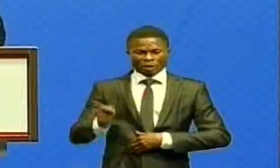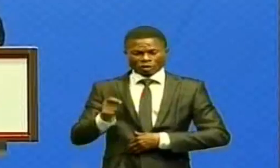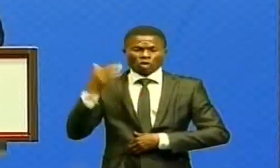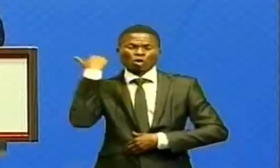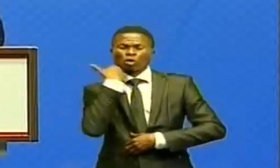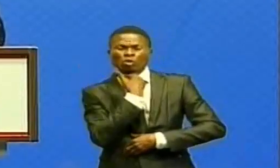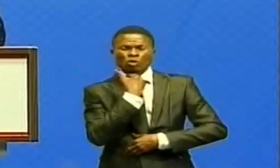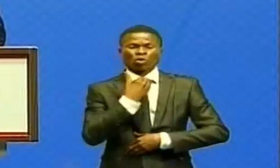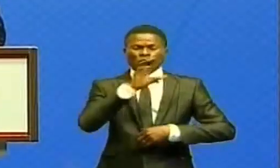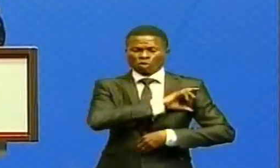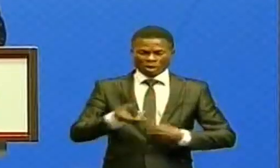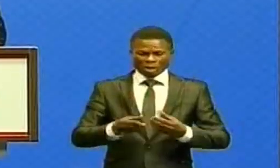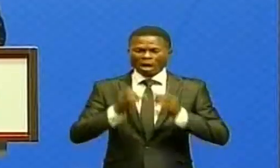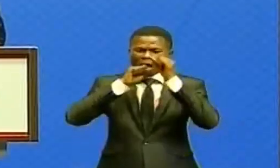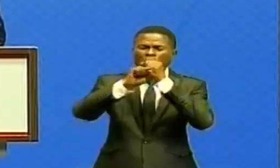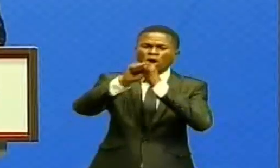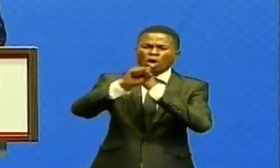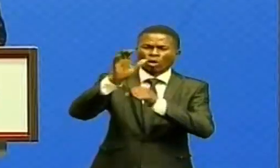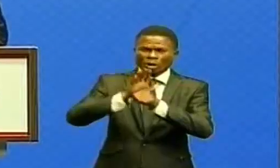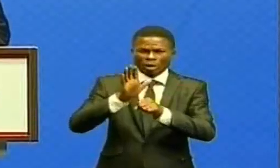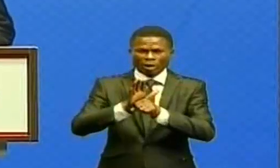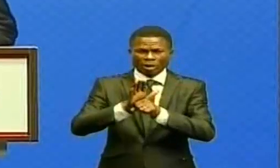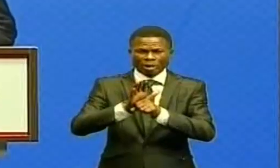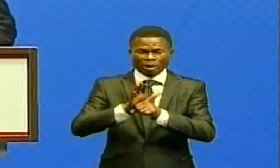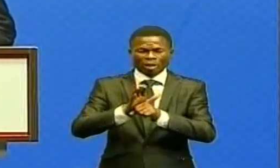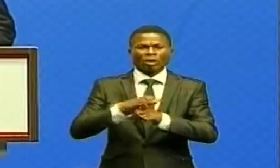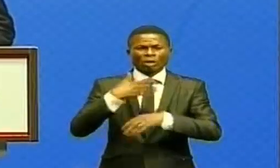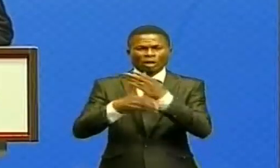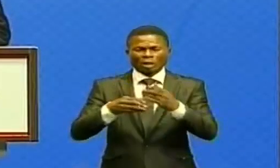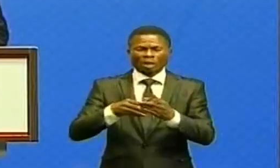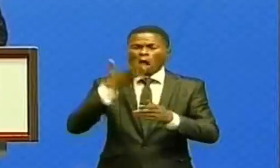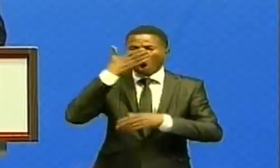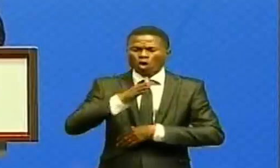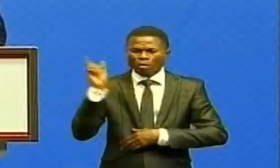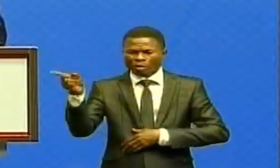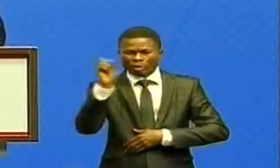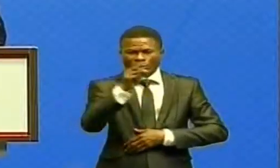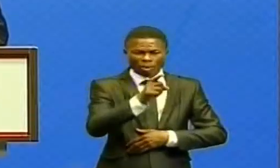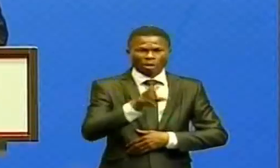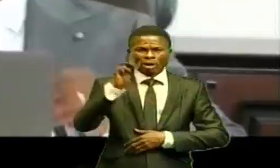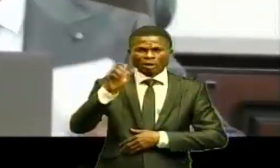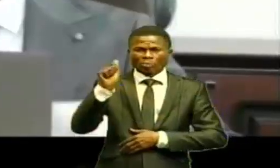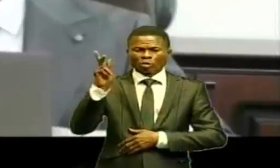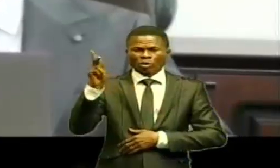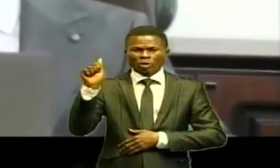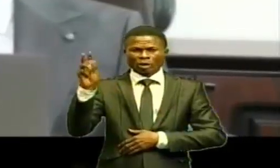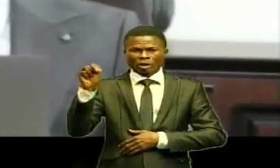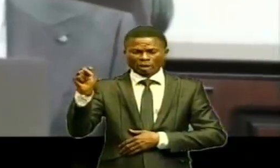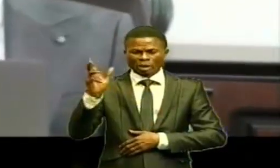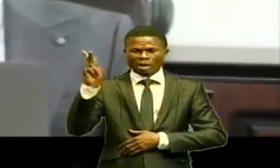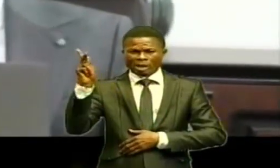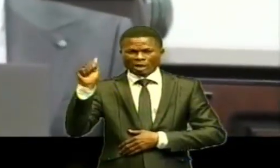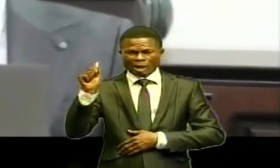vaste campagne de sensibilisation et ont installé des centres médicaux à Mukakati et à